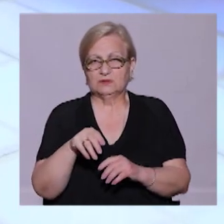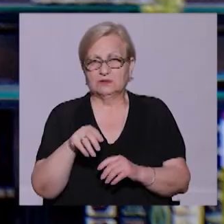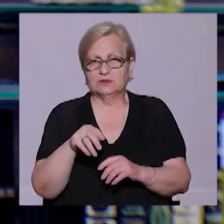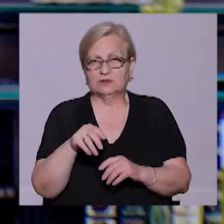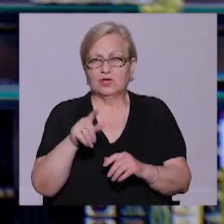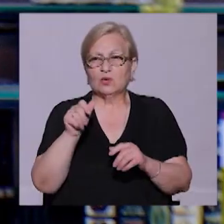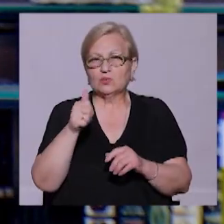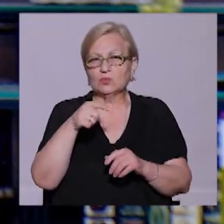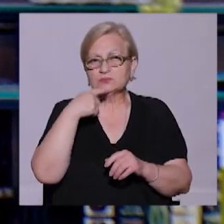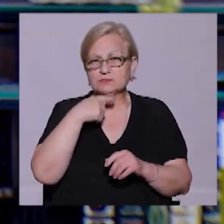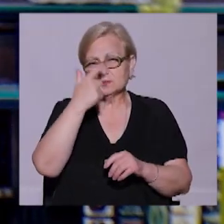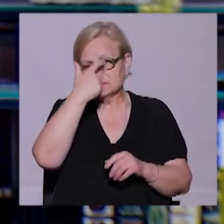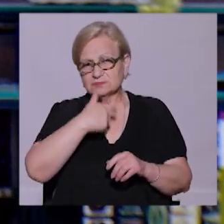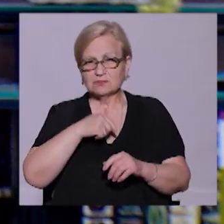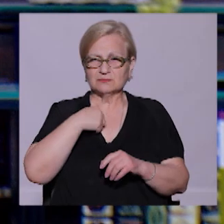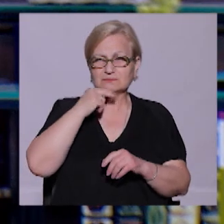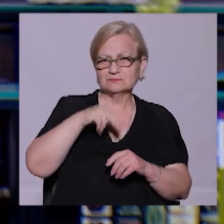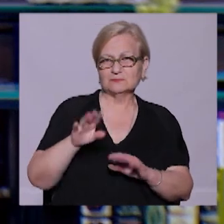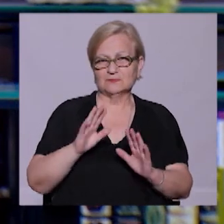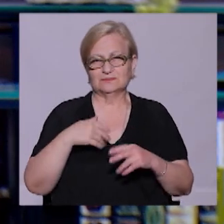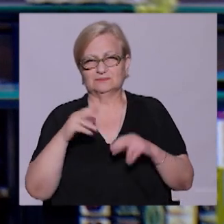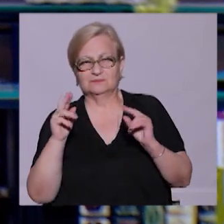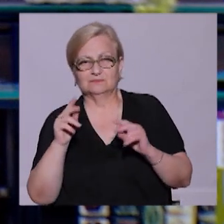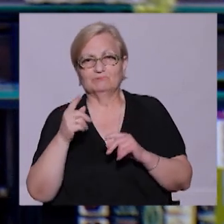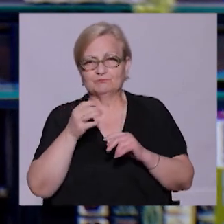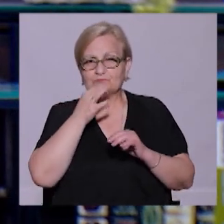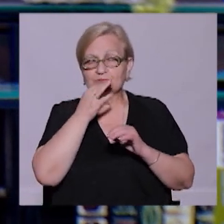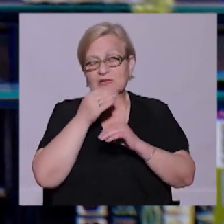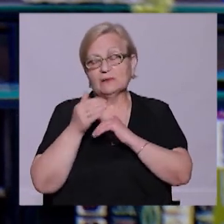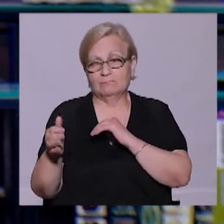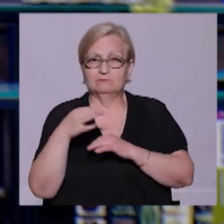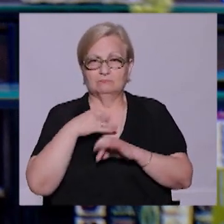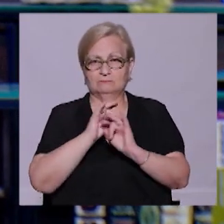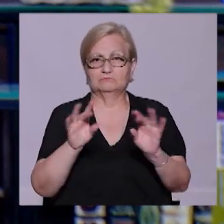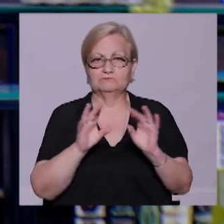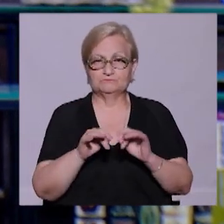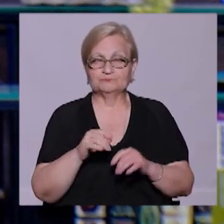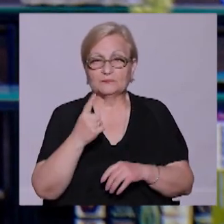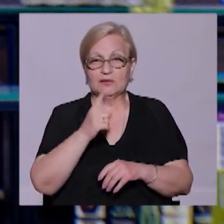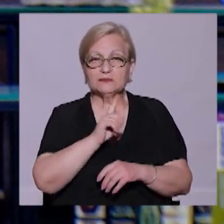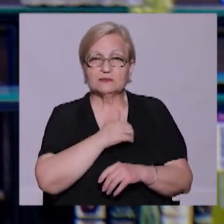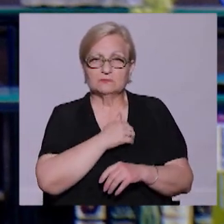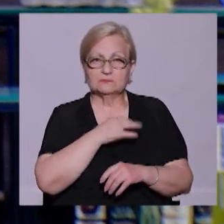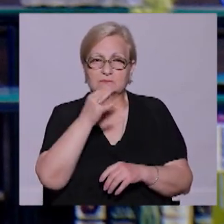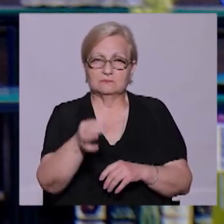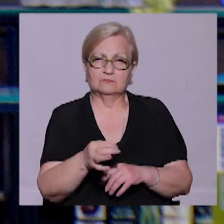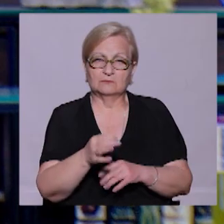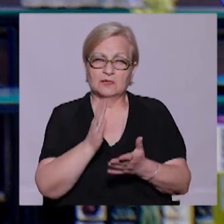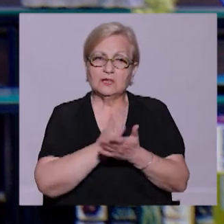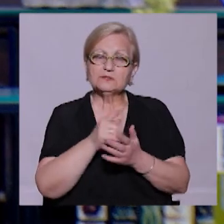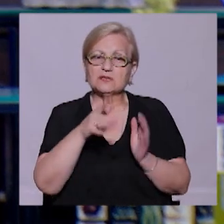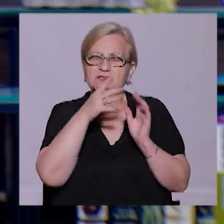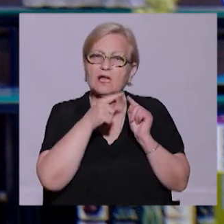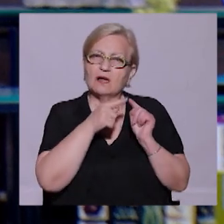თავი ემართლებინა ამა თუ იმ საკითხზე. ამაზე ცოტა ქვემოთ ვილაპარაკოთ. ერთი რამ უნდა ვთქვათ, ეს არის